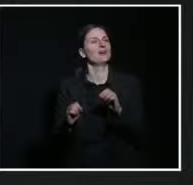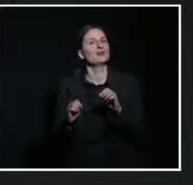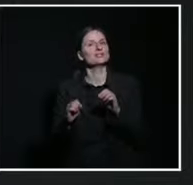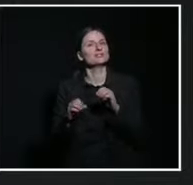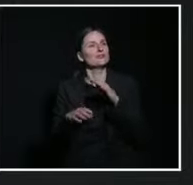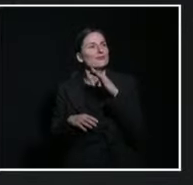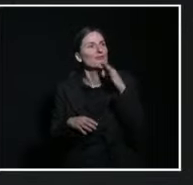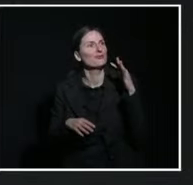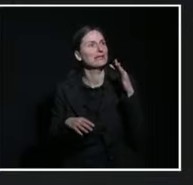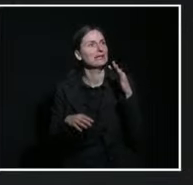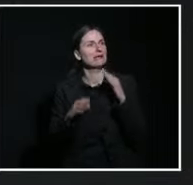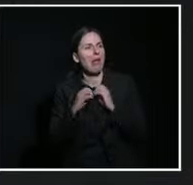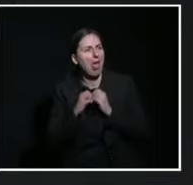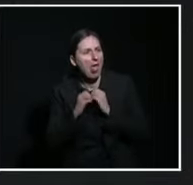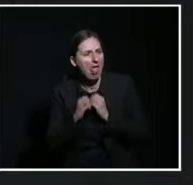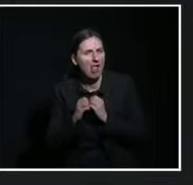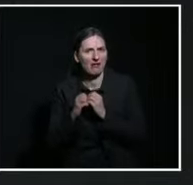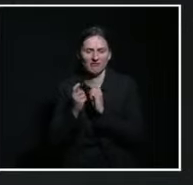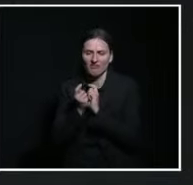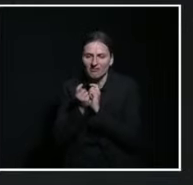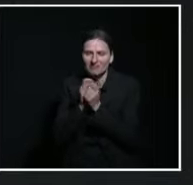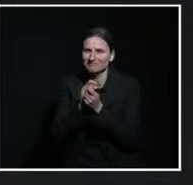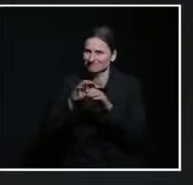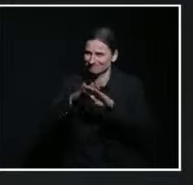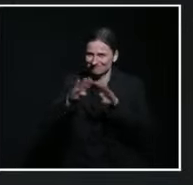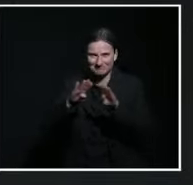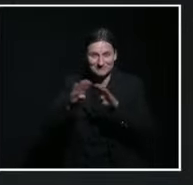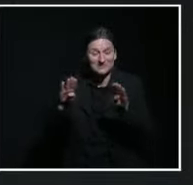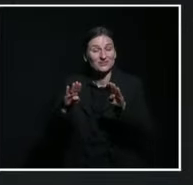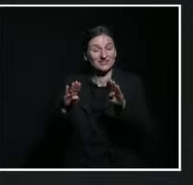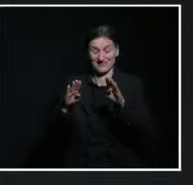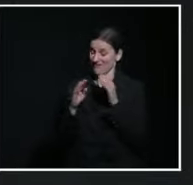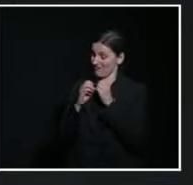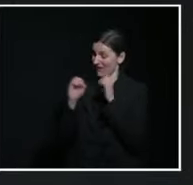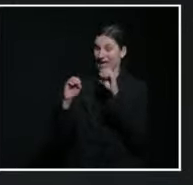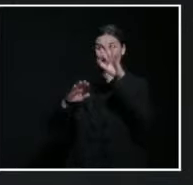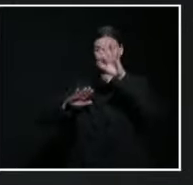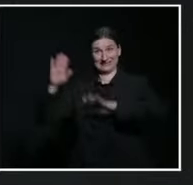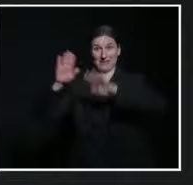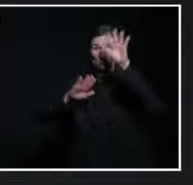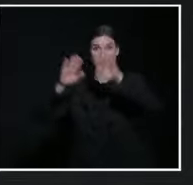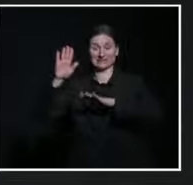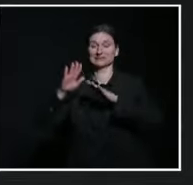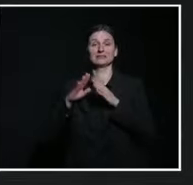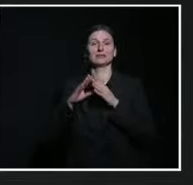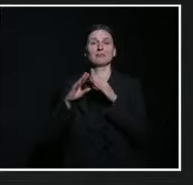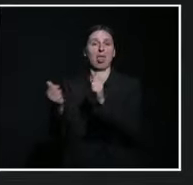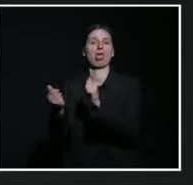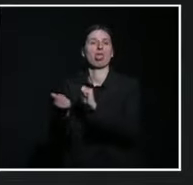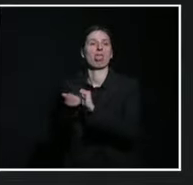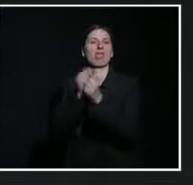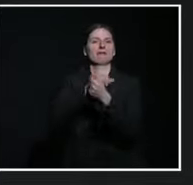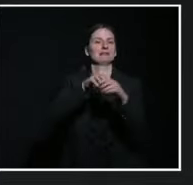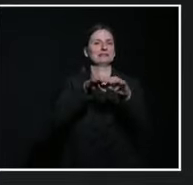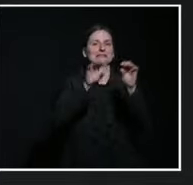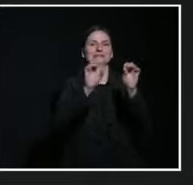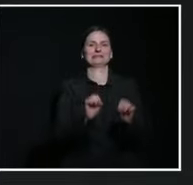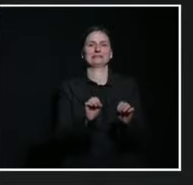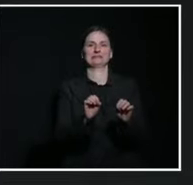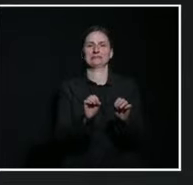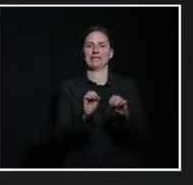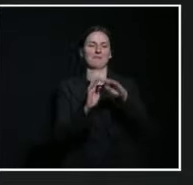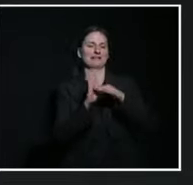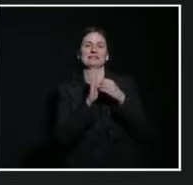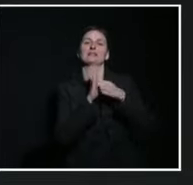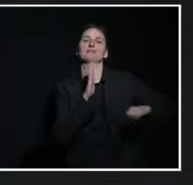Maßnahmen erforderlich, um eine freiheitliche Demokratie in ein illiberales System umzubauen.